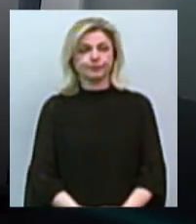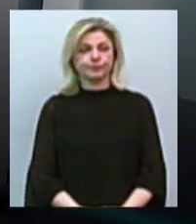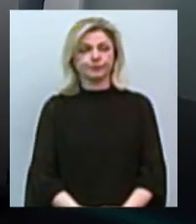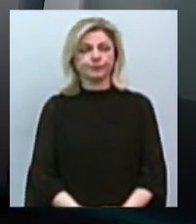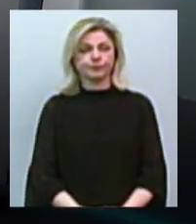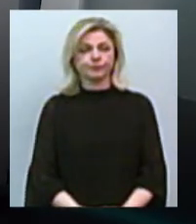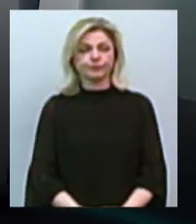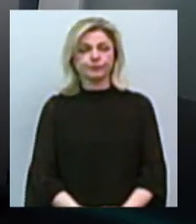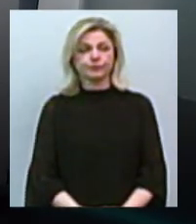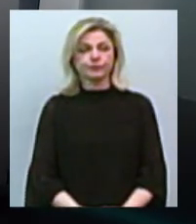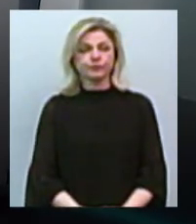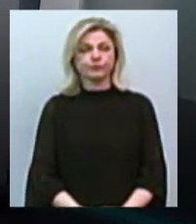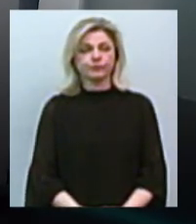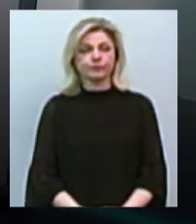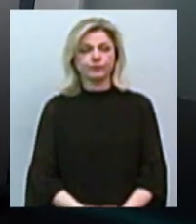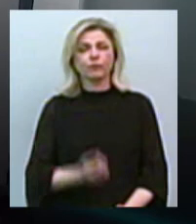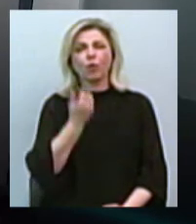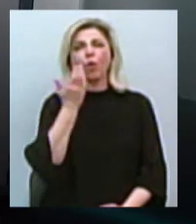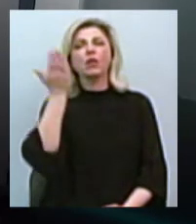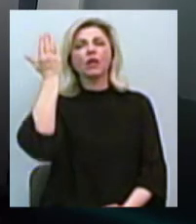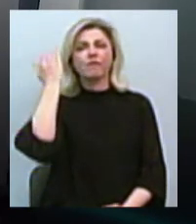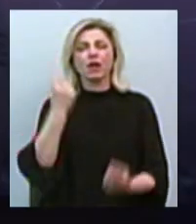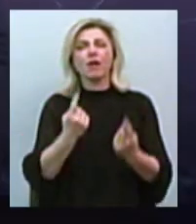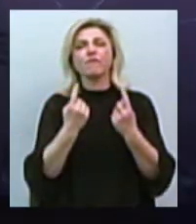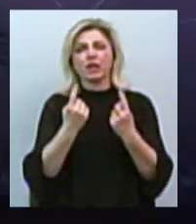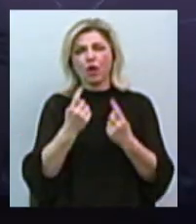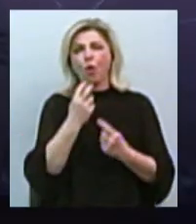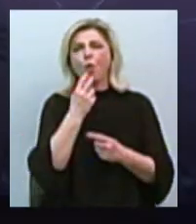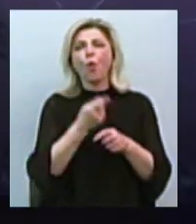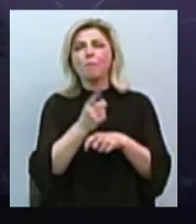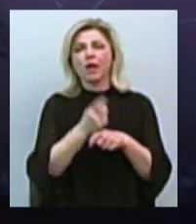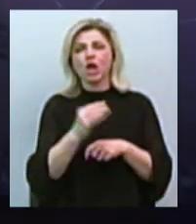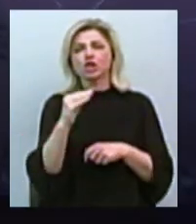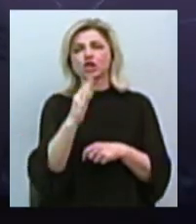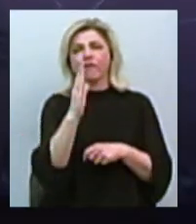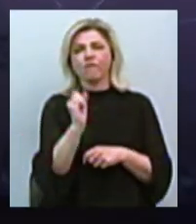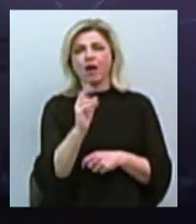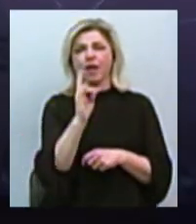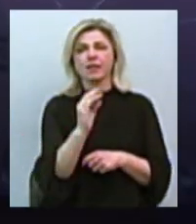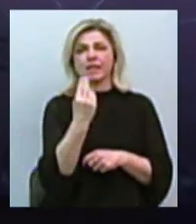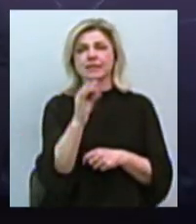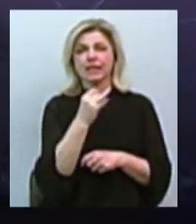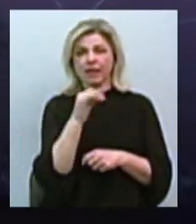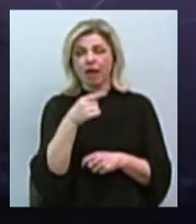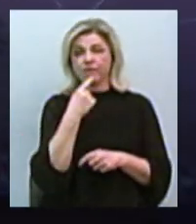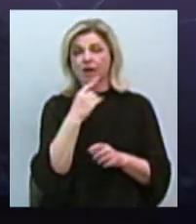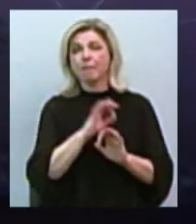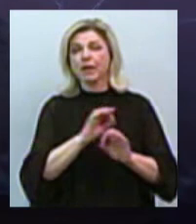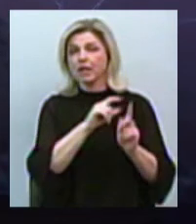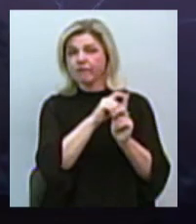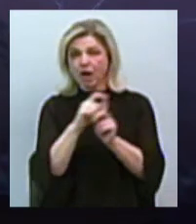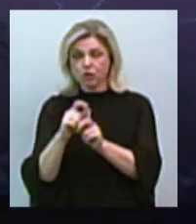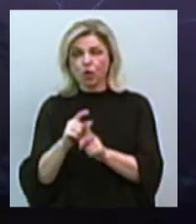Когда-то один із величайших коміків Михаил Жванецький сказав замечательную фразу, що поки я не